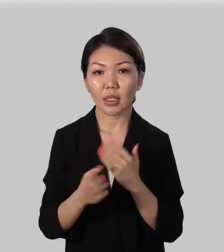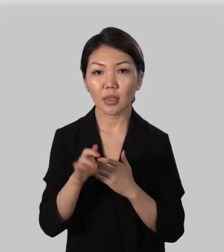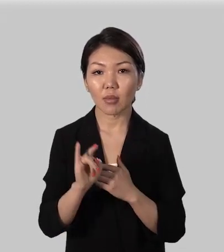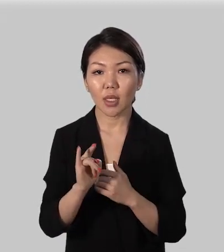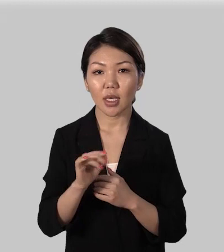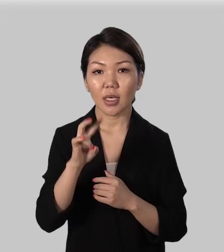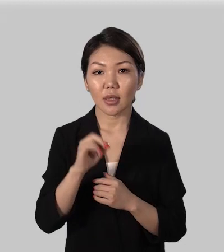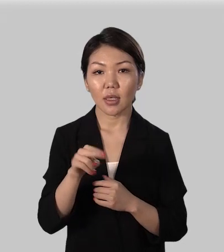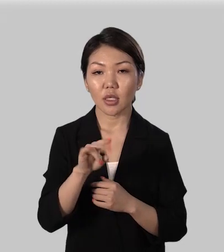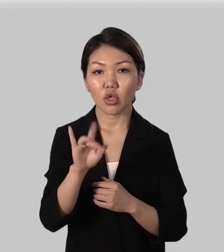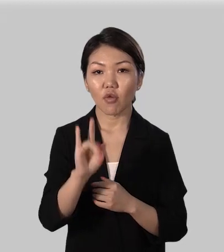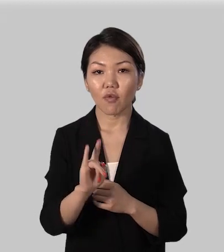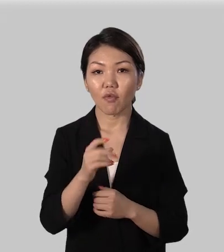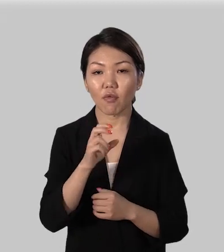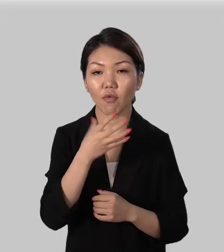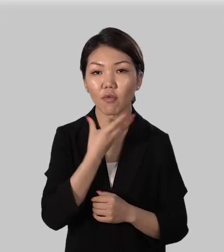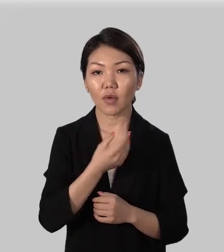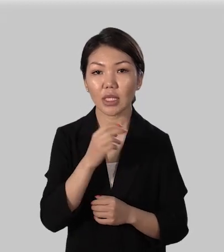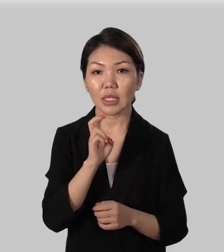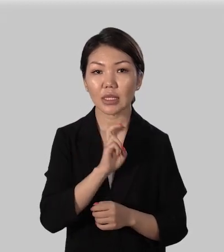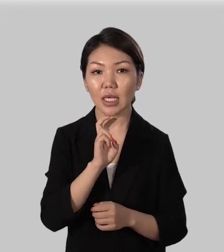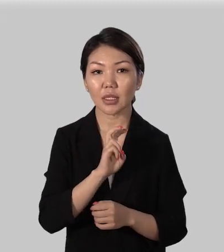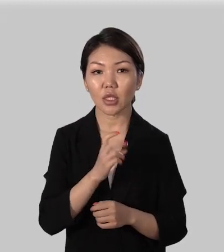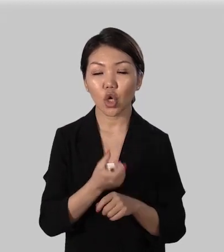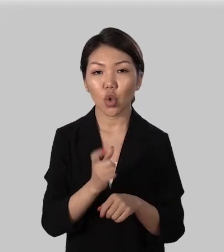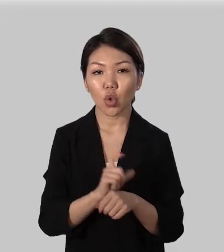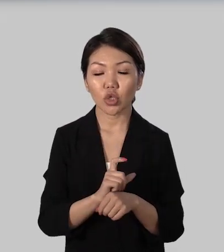очень мне скучно было бы зимой